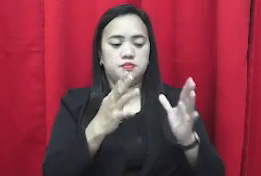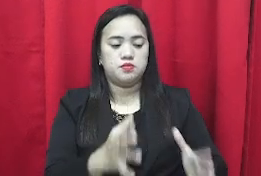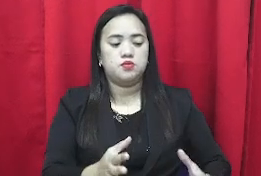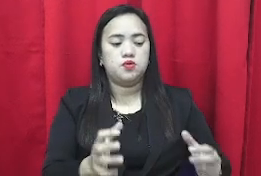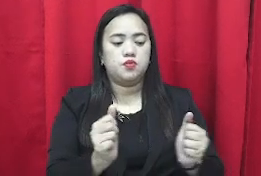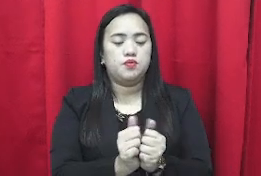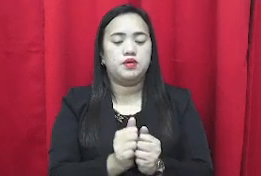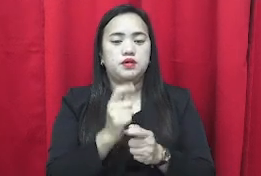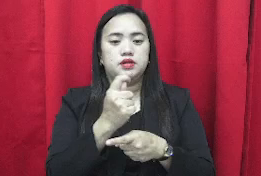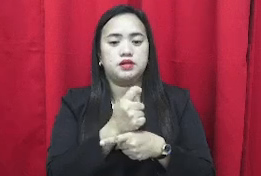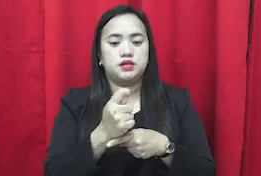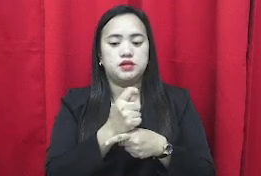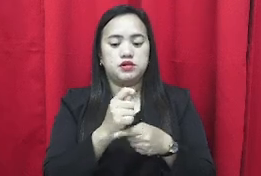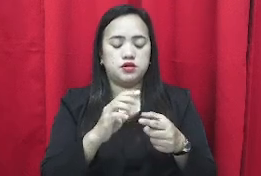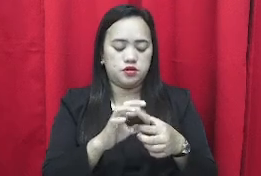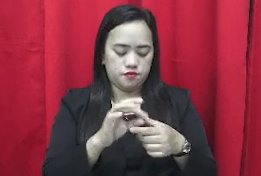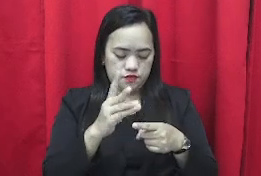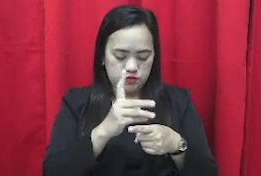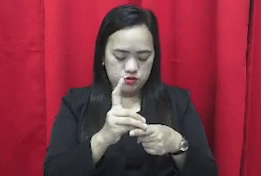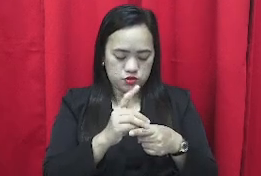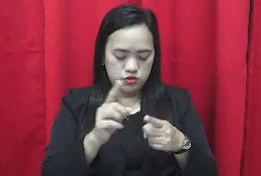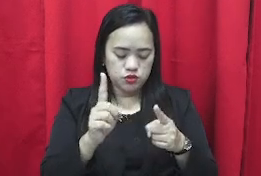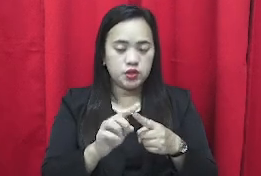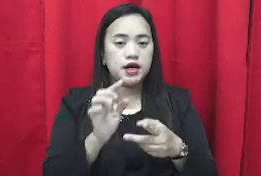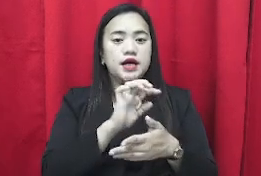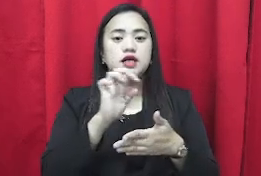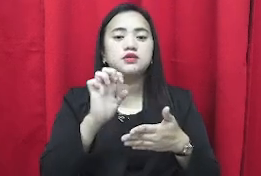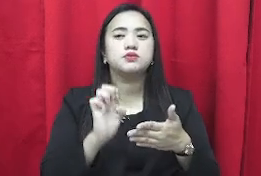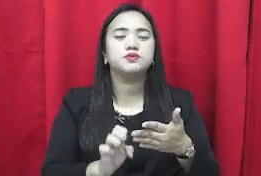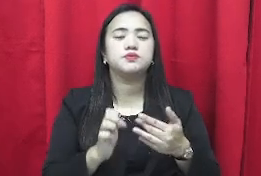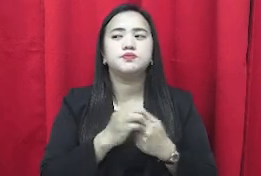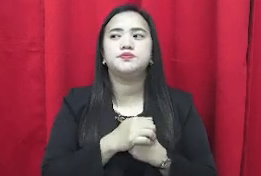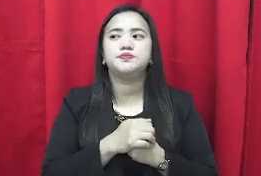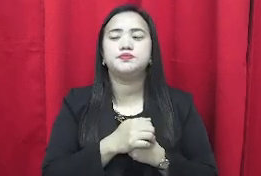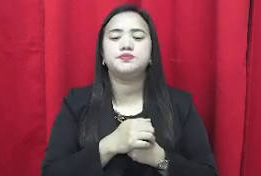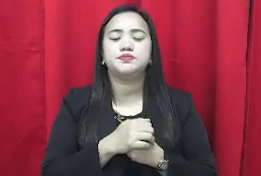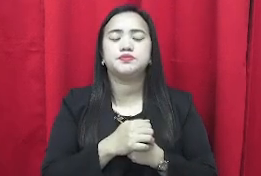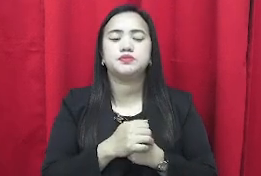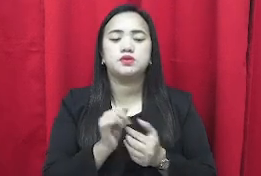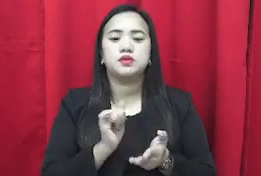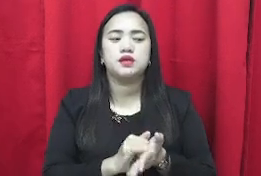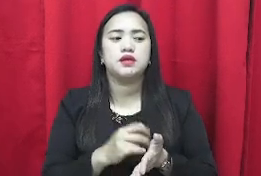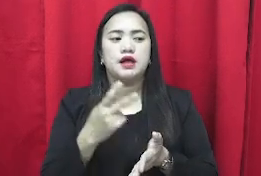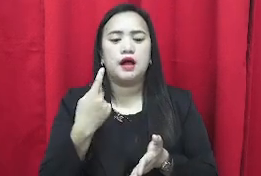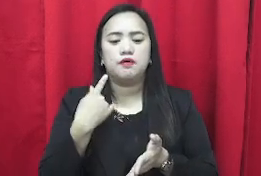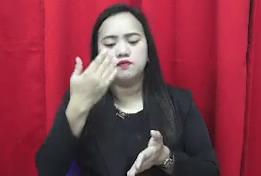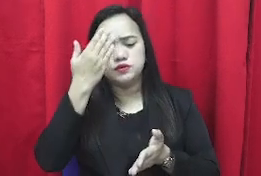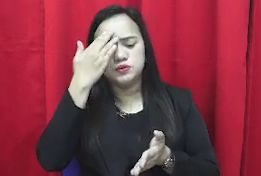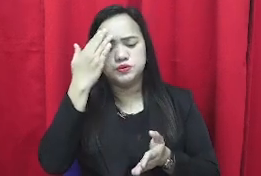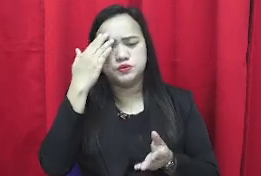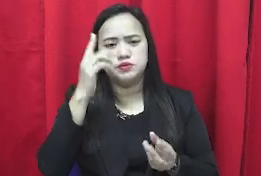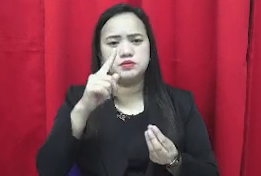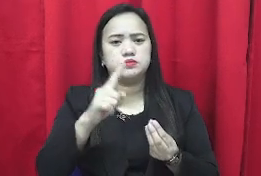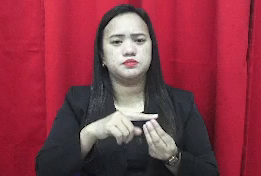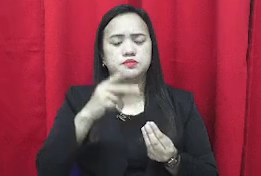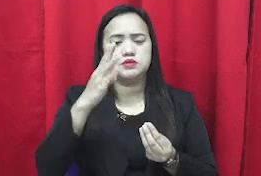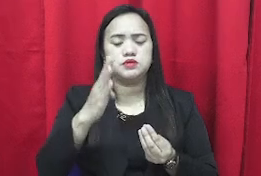training of discipline to endure hardness na merong pagkakilala kay